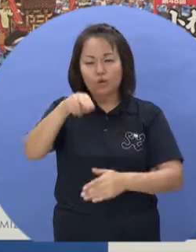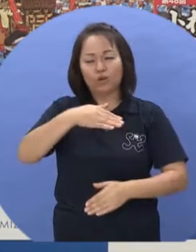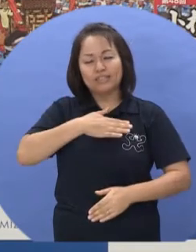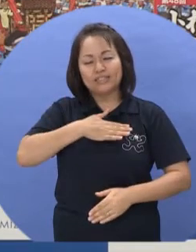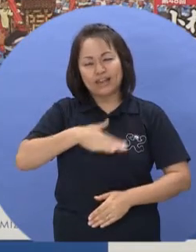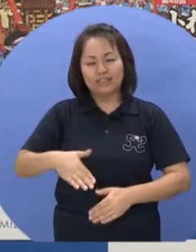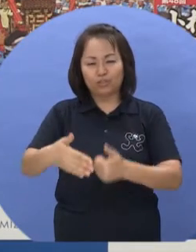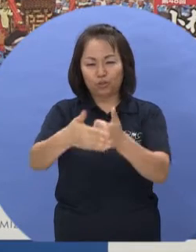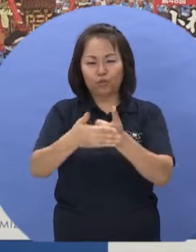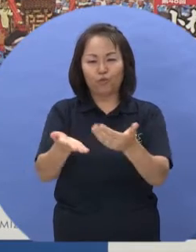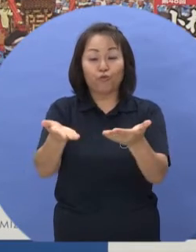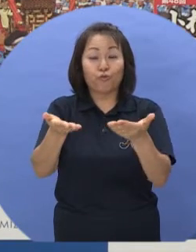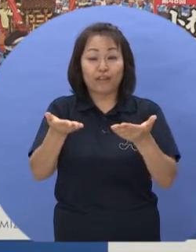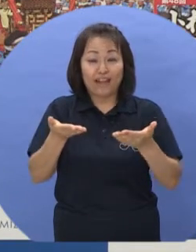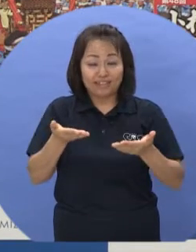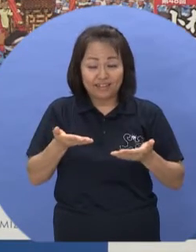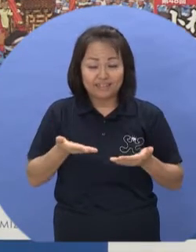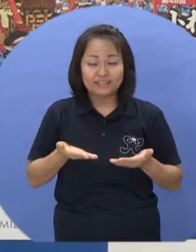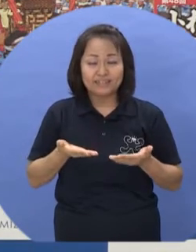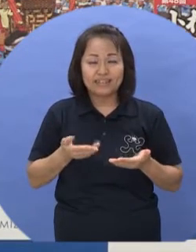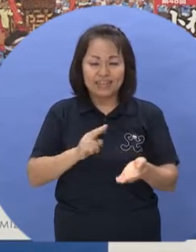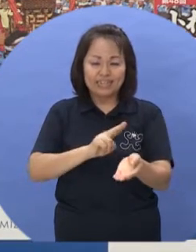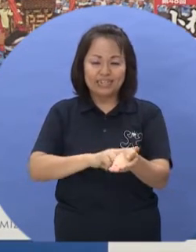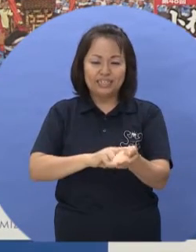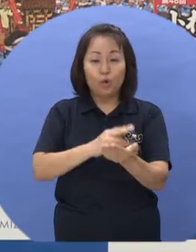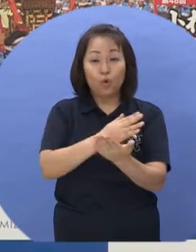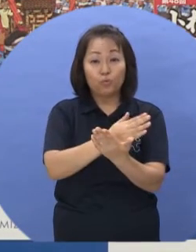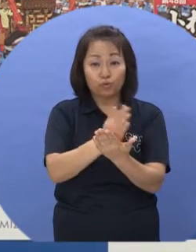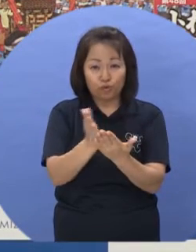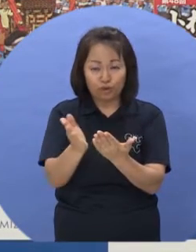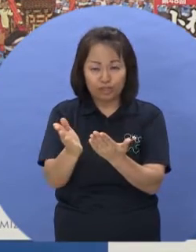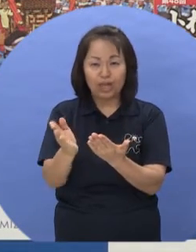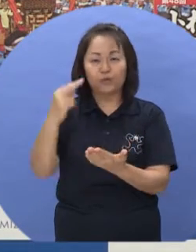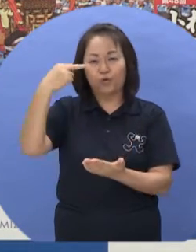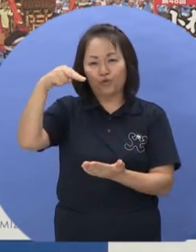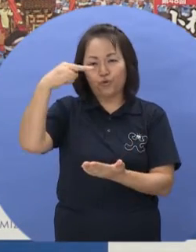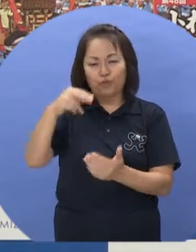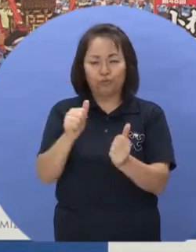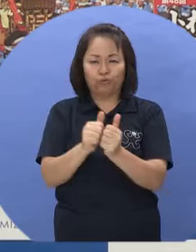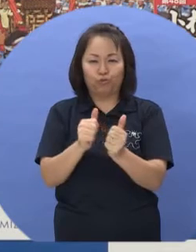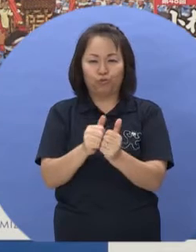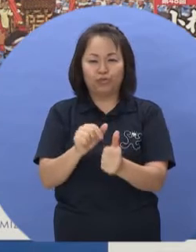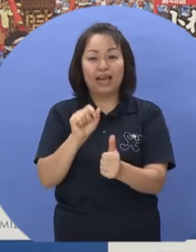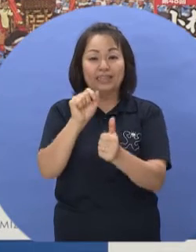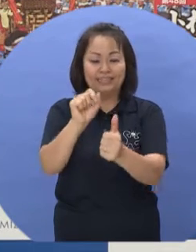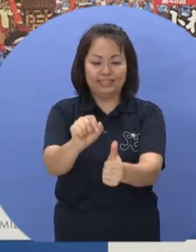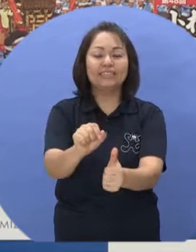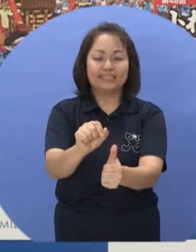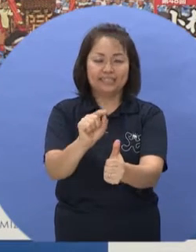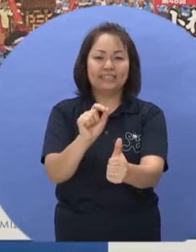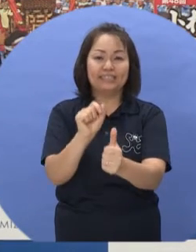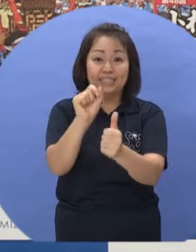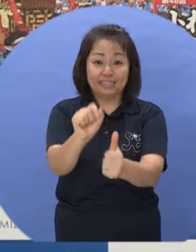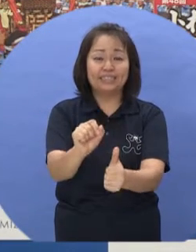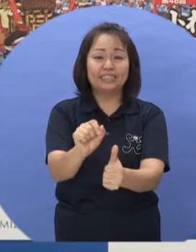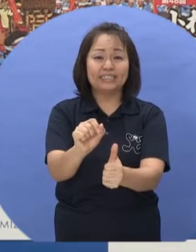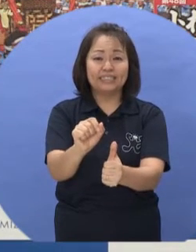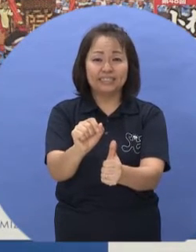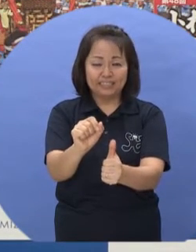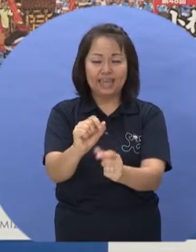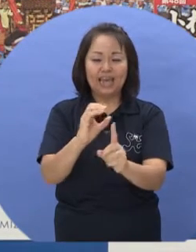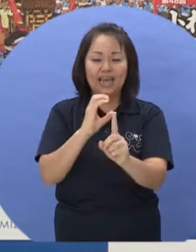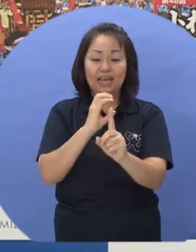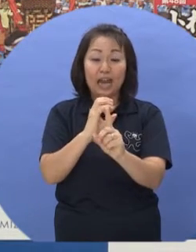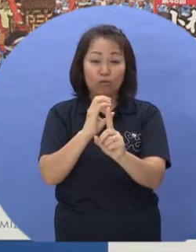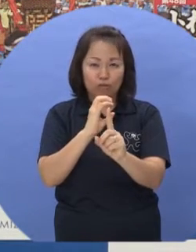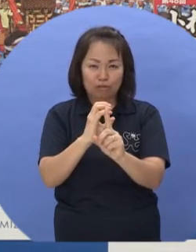力をいただいて、医療分野の教育アドバイザーを設置をし、こうした医療分野のカウンセリングの充実